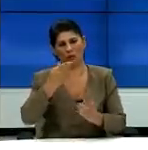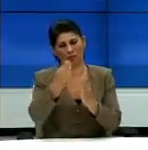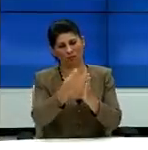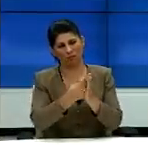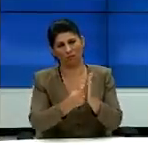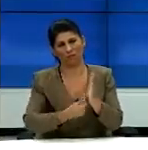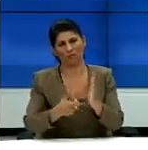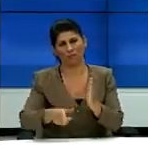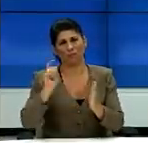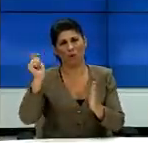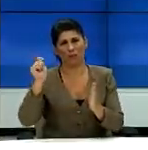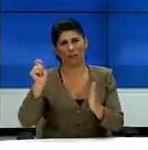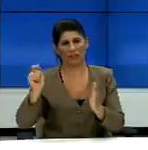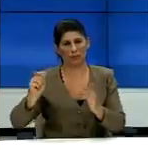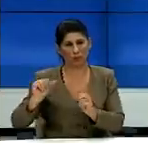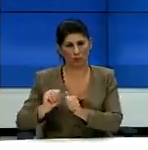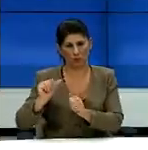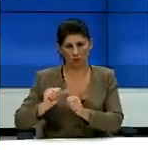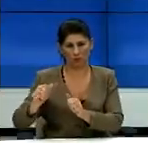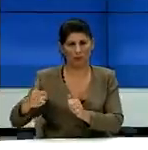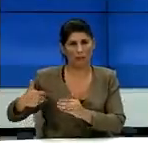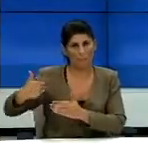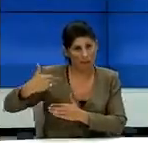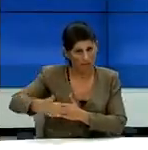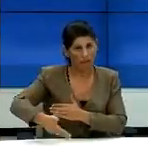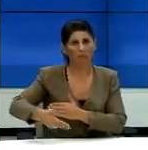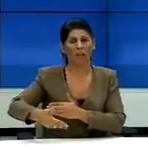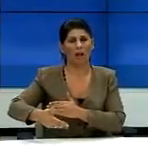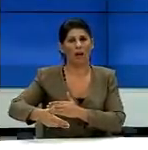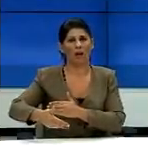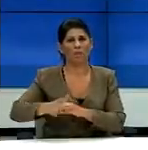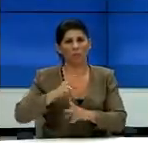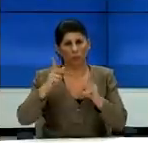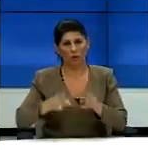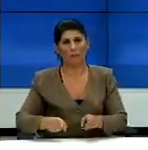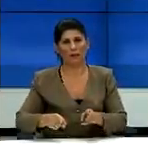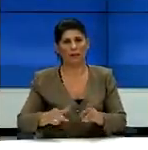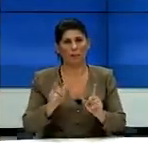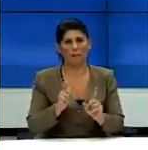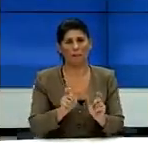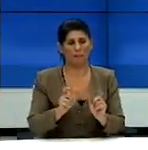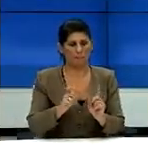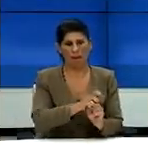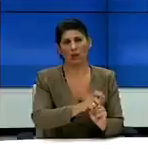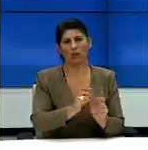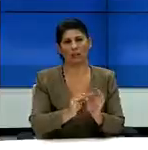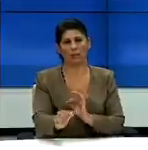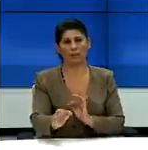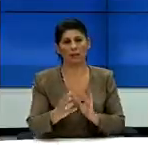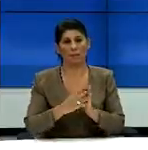της πολιτικής σας τους μήνες που ακολούθησαν την άρση των περιοριστικών μέτρων. Και τα παραδείγματα είναι